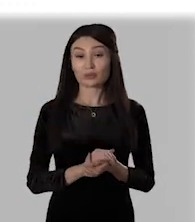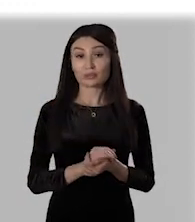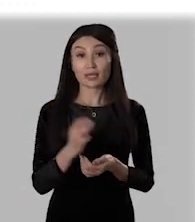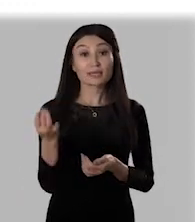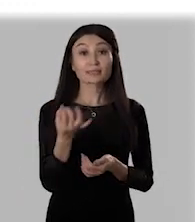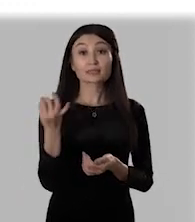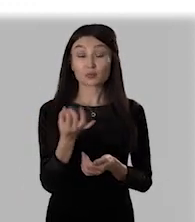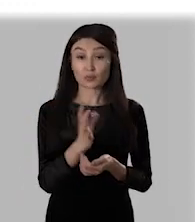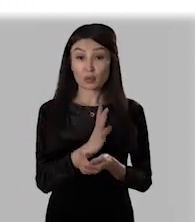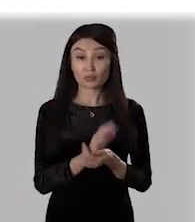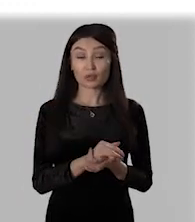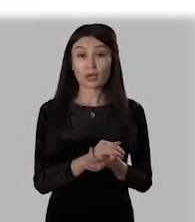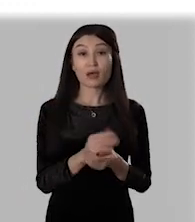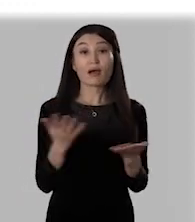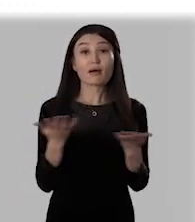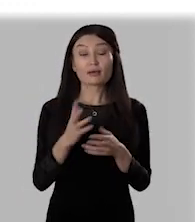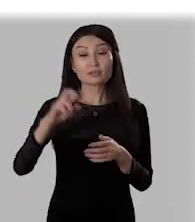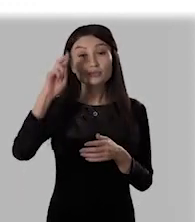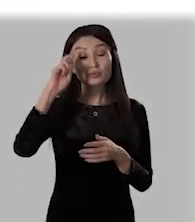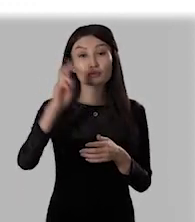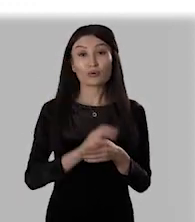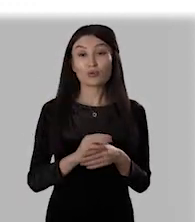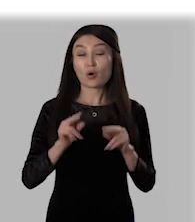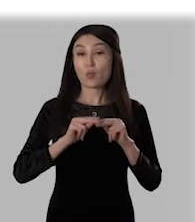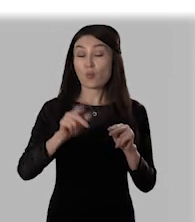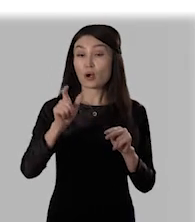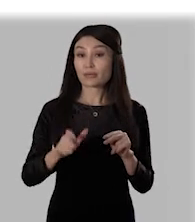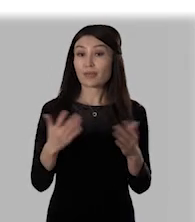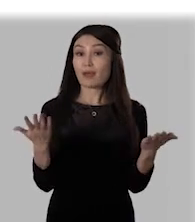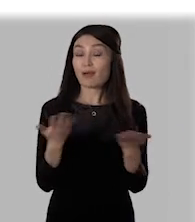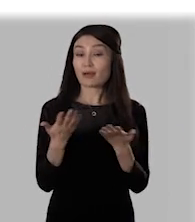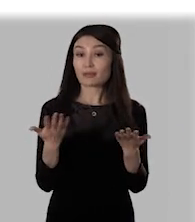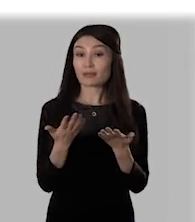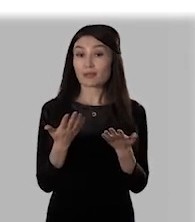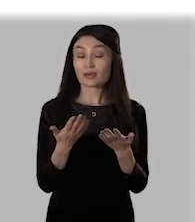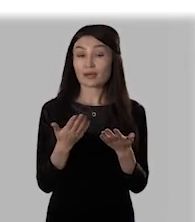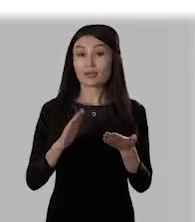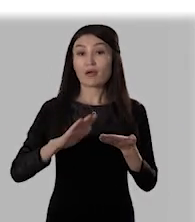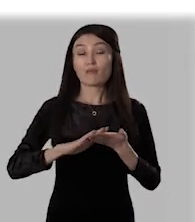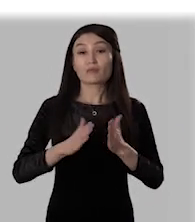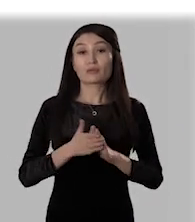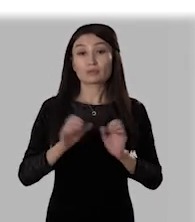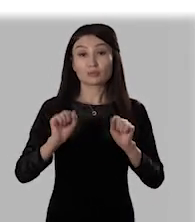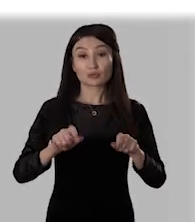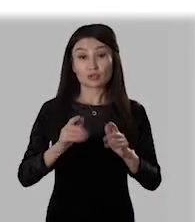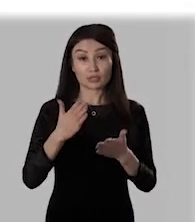Анда эмесе, кайсы өлкөдө мугалимдерге кандай шарттар бар